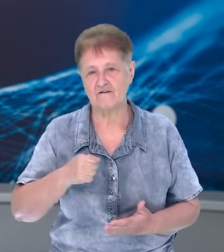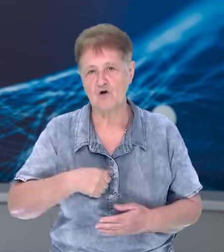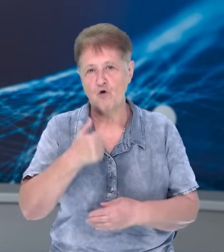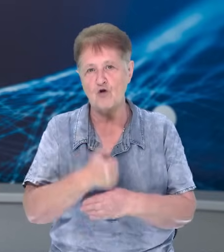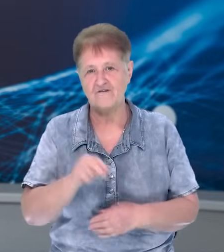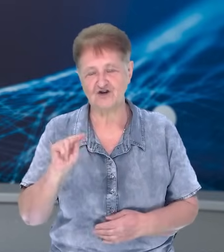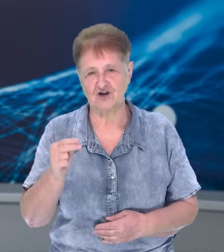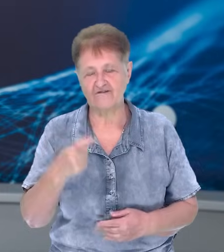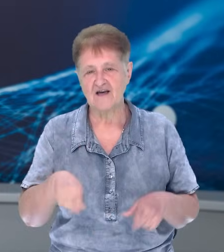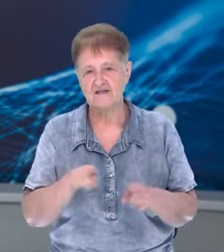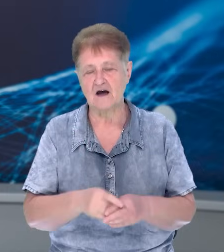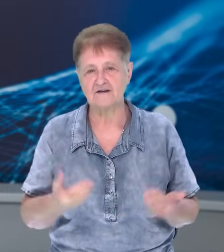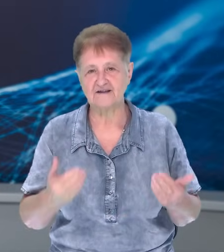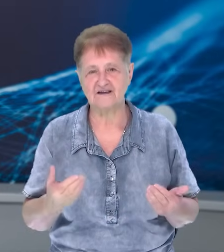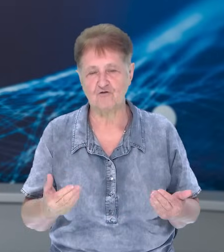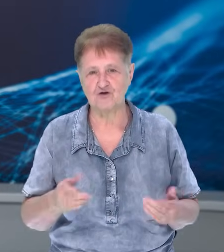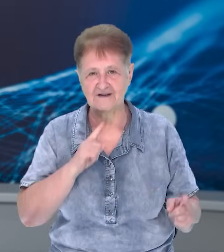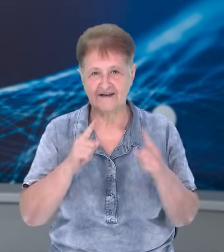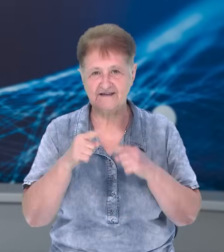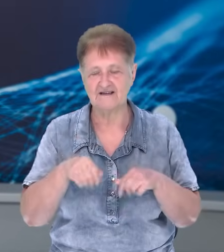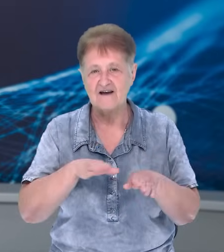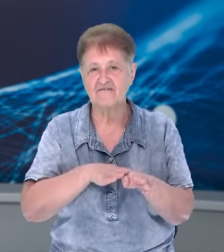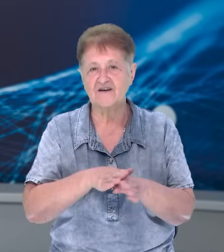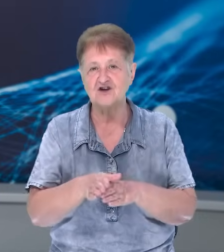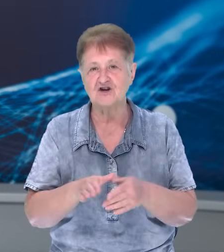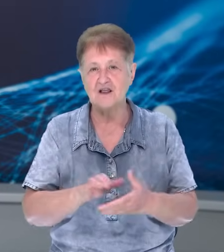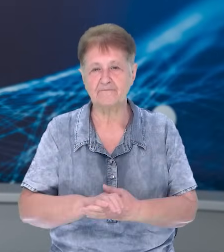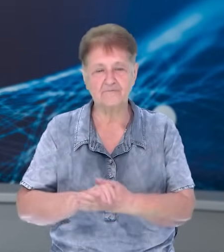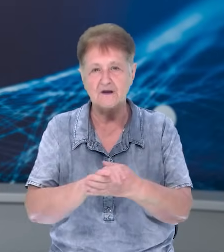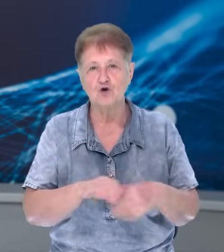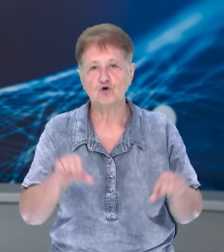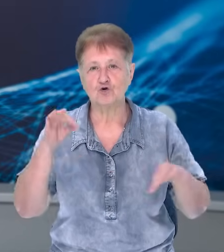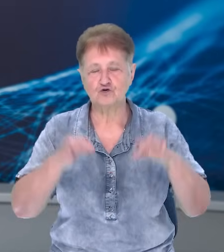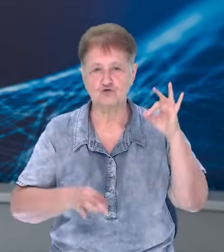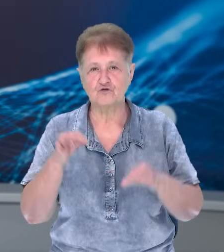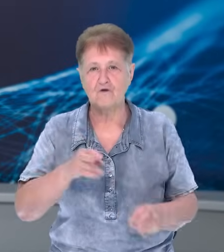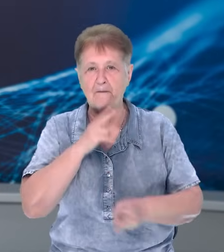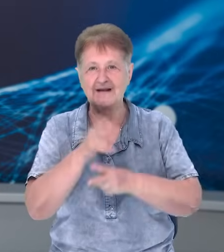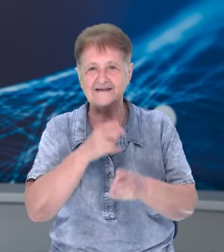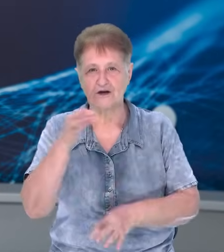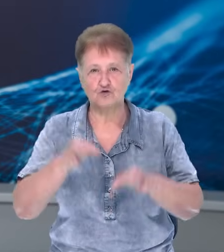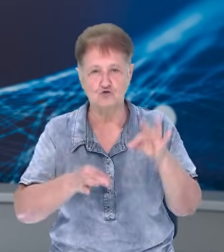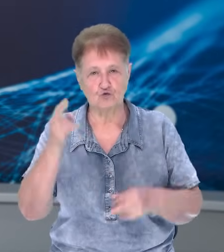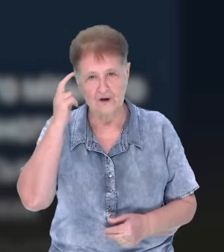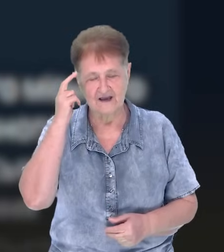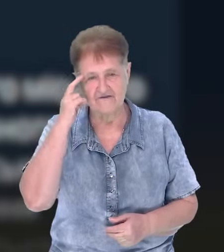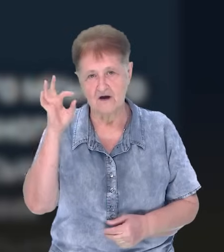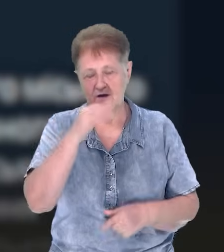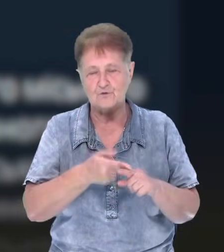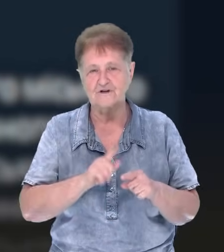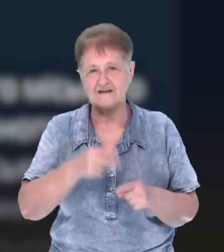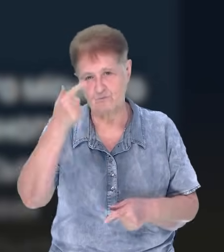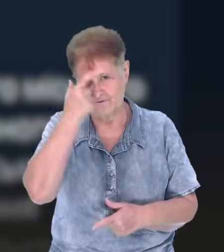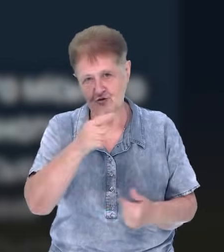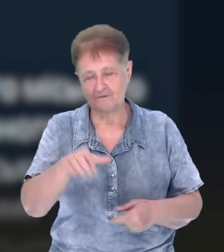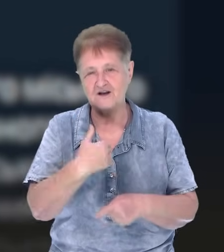голови Чернігова. Так, на сьогоднішньому засіданні вирішила колегія суддів 6-го апеляційного адміністративного суду Києва. Про це